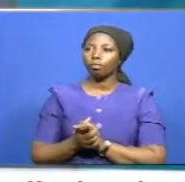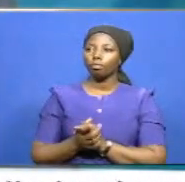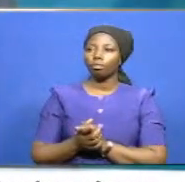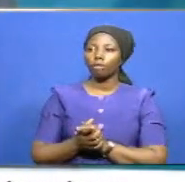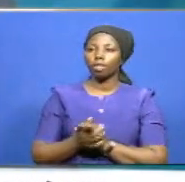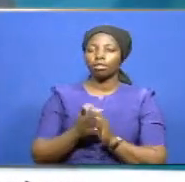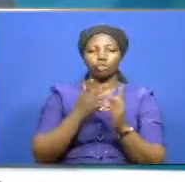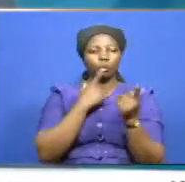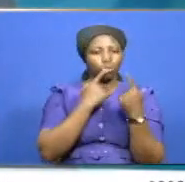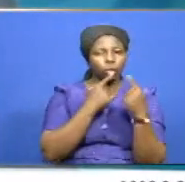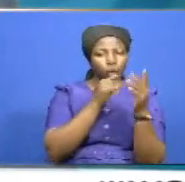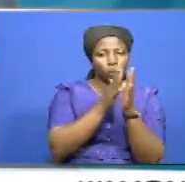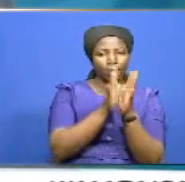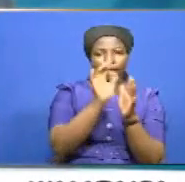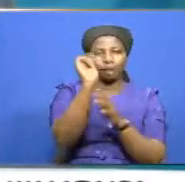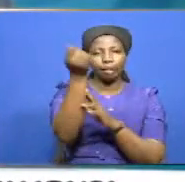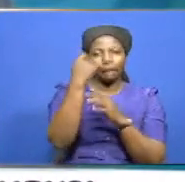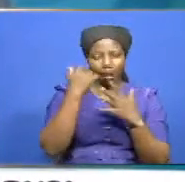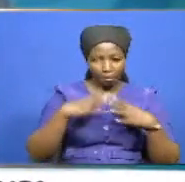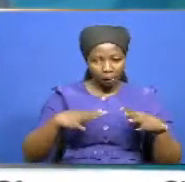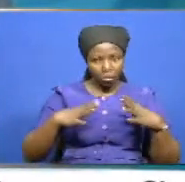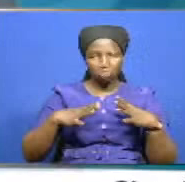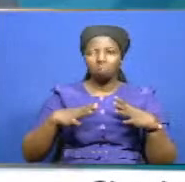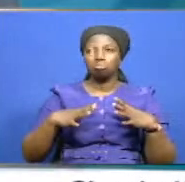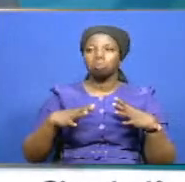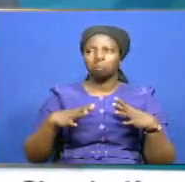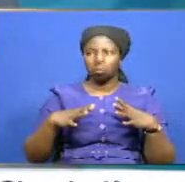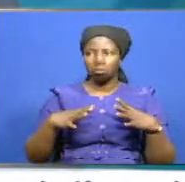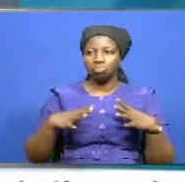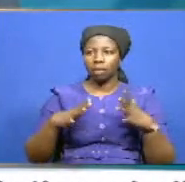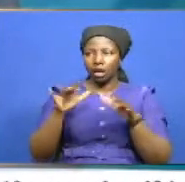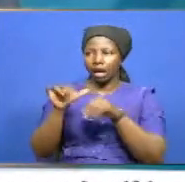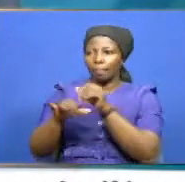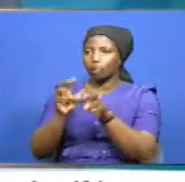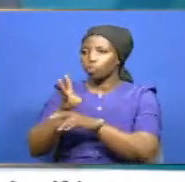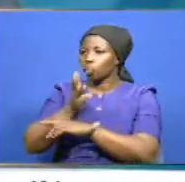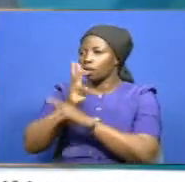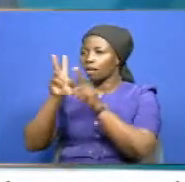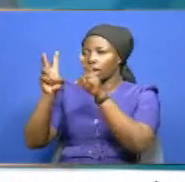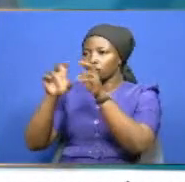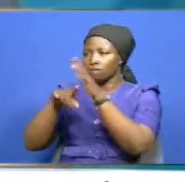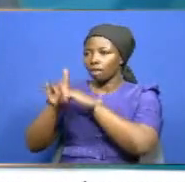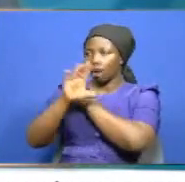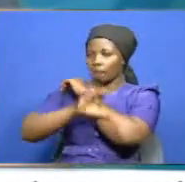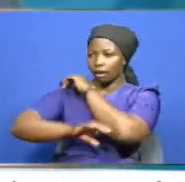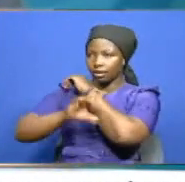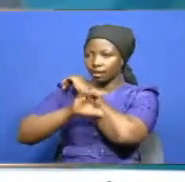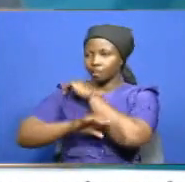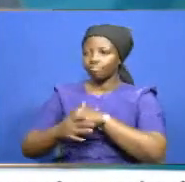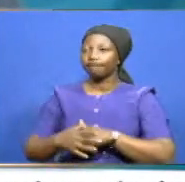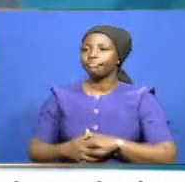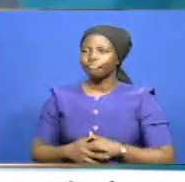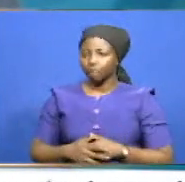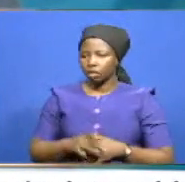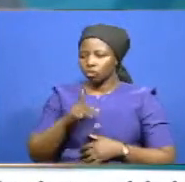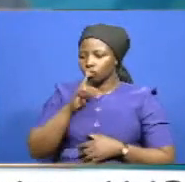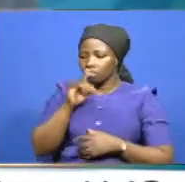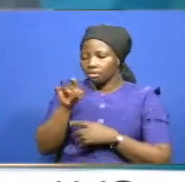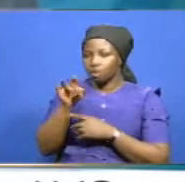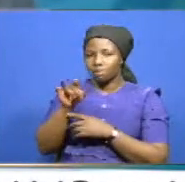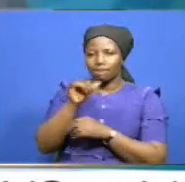kuongea na wananchi kuliko juu ya maji nchini. So mamlaka